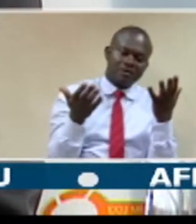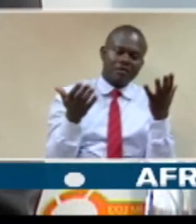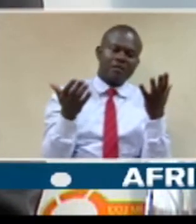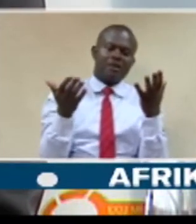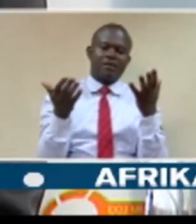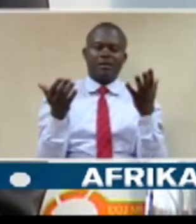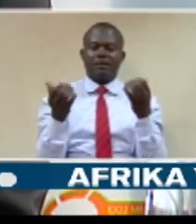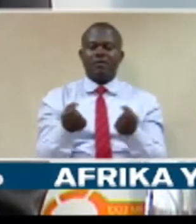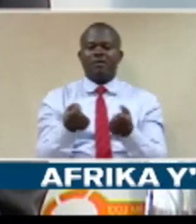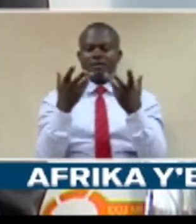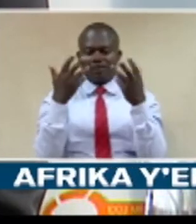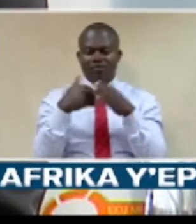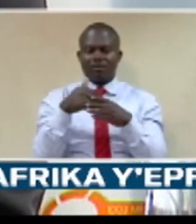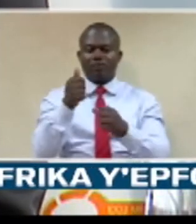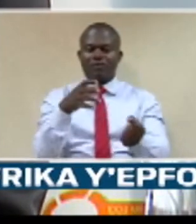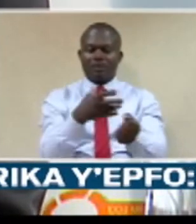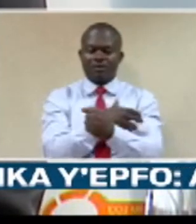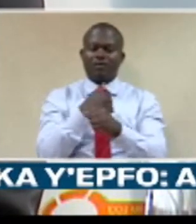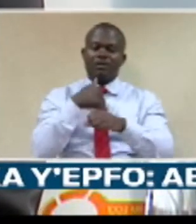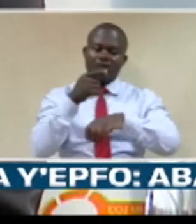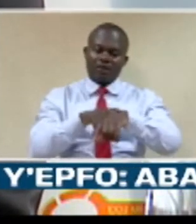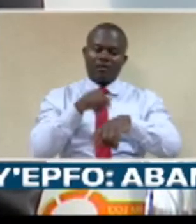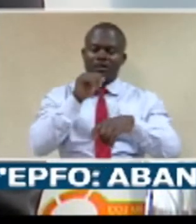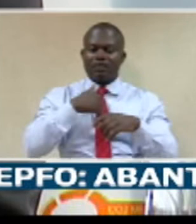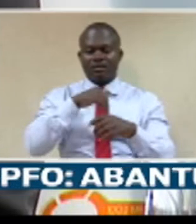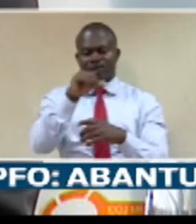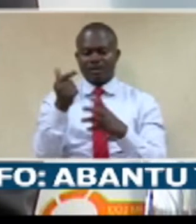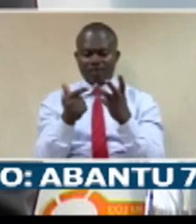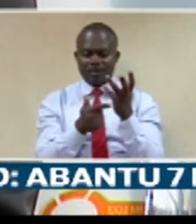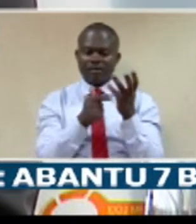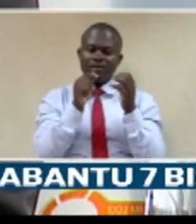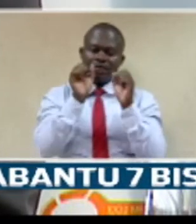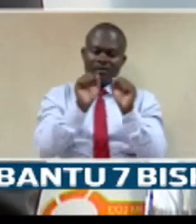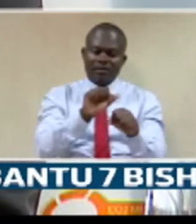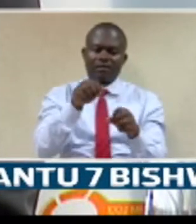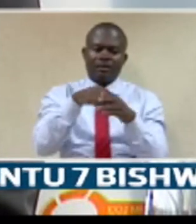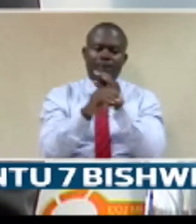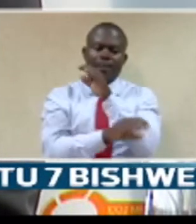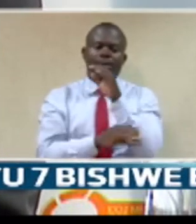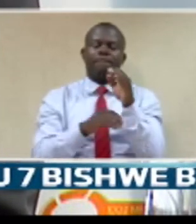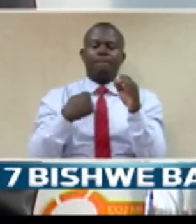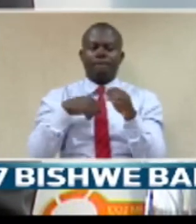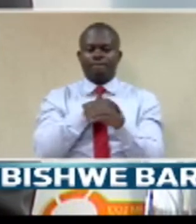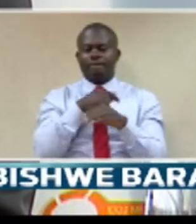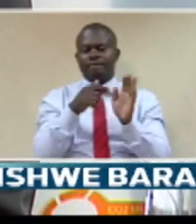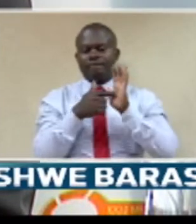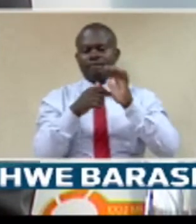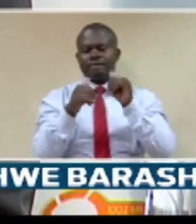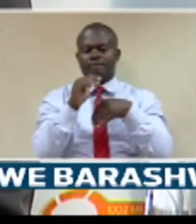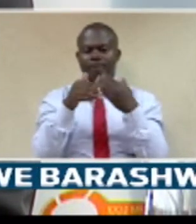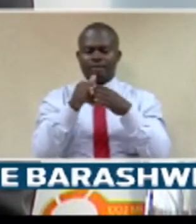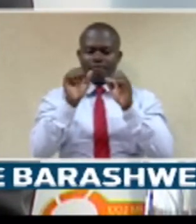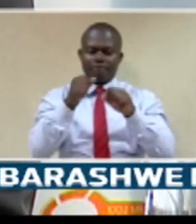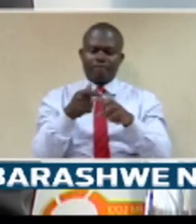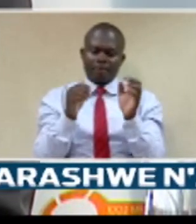ari ingahe, dufite ubwo bushobozi, dufite uwo mwanya, dufite events zindi ziri mu gihugu, icyo gihe tuzayerekana imikino ishoboka yose.